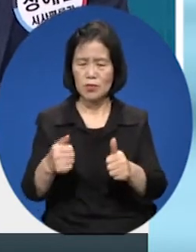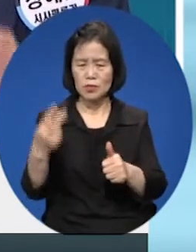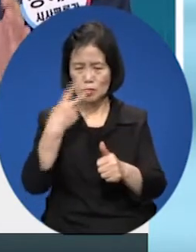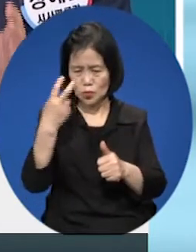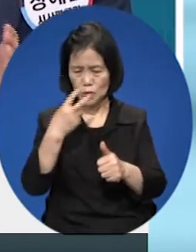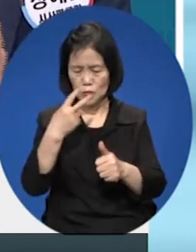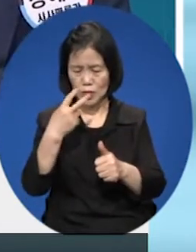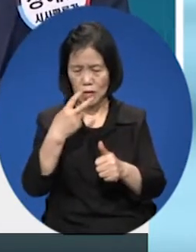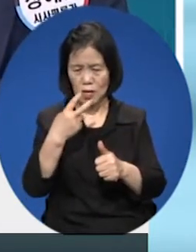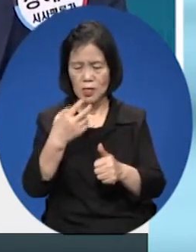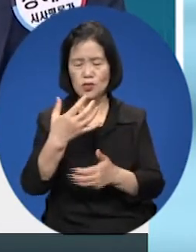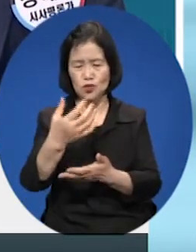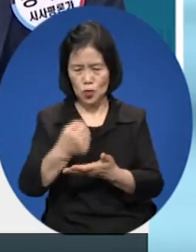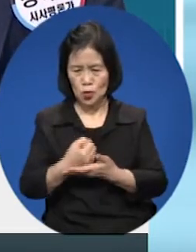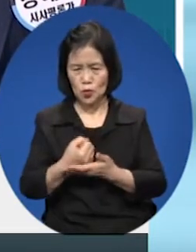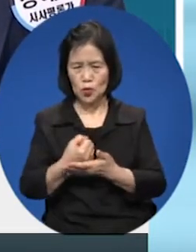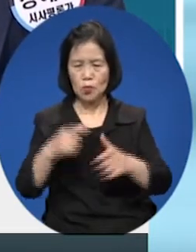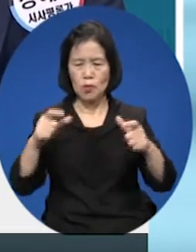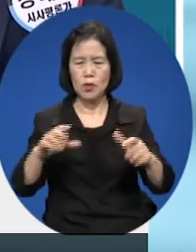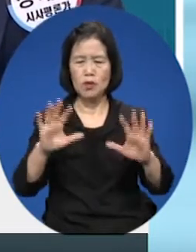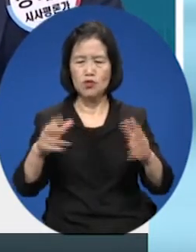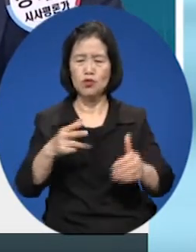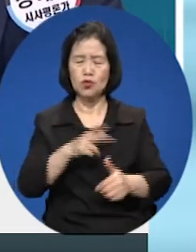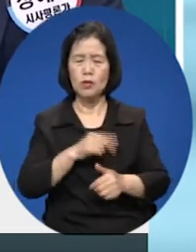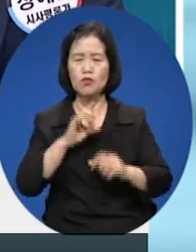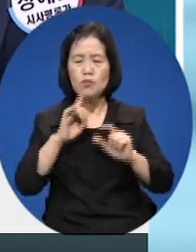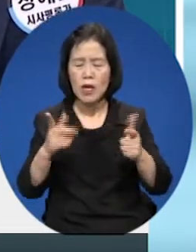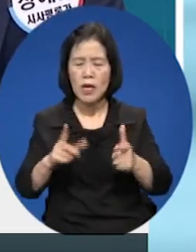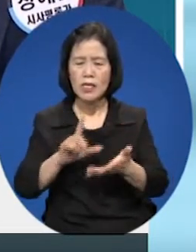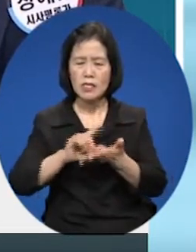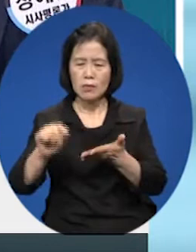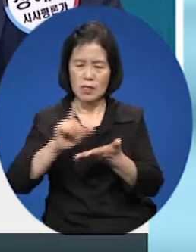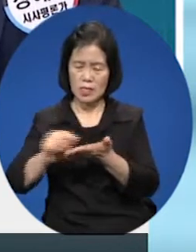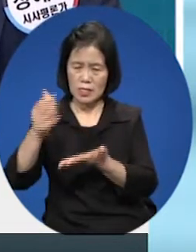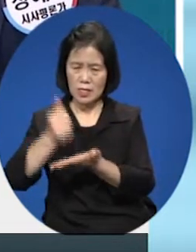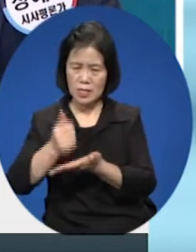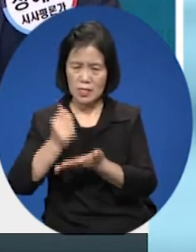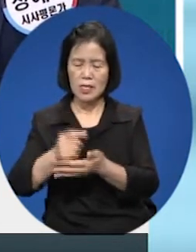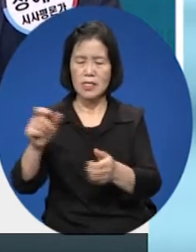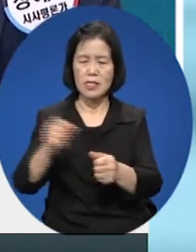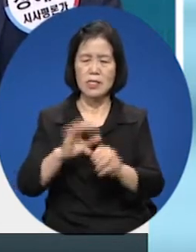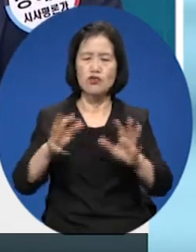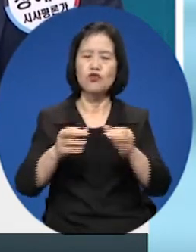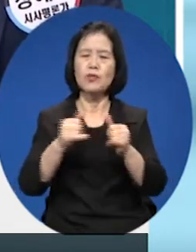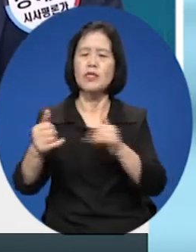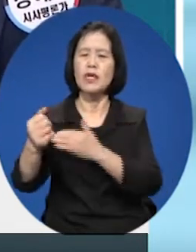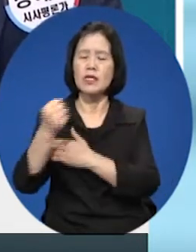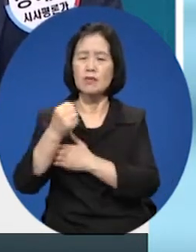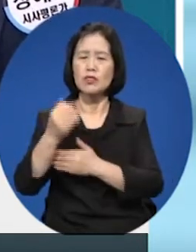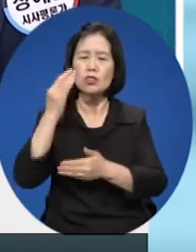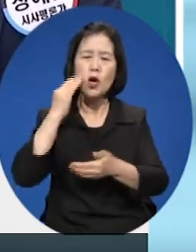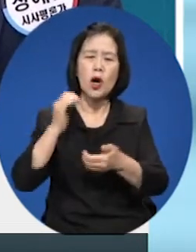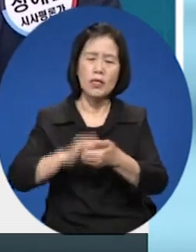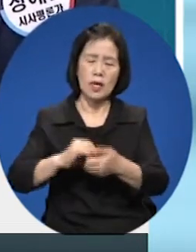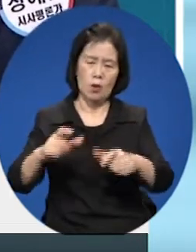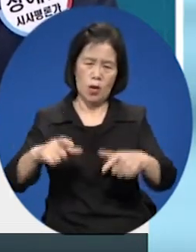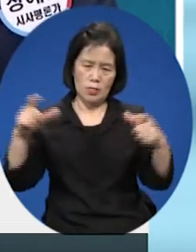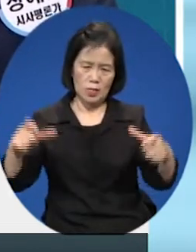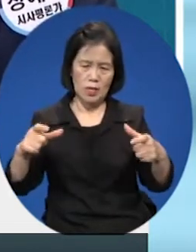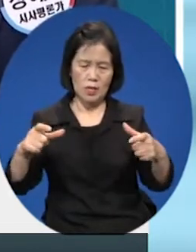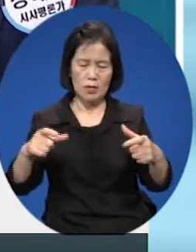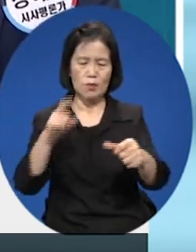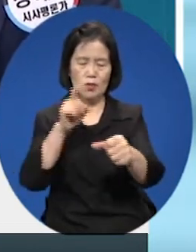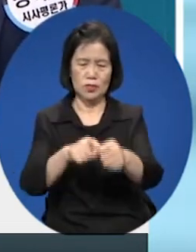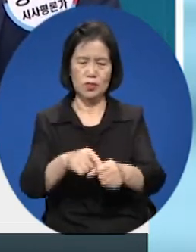그리고 이 조사의 범위를 국회 뿐만이 아니라 지방자치단체 그리고 특히나 국민의 힘은 청와대로 확대하는데 지금 방점을 찍고